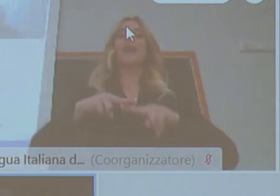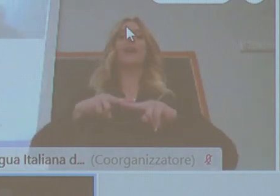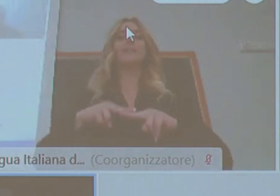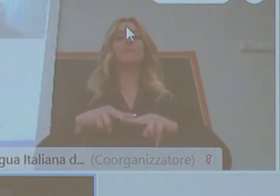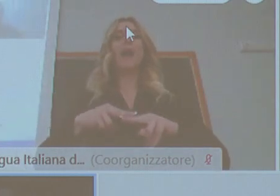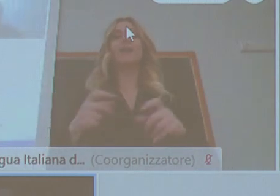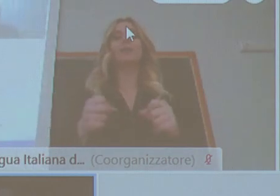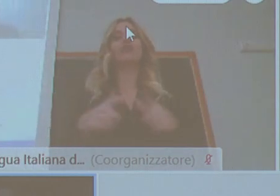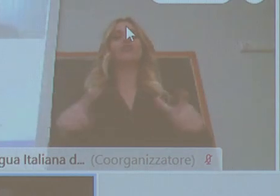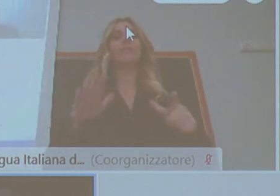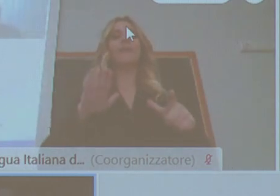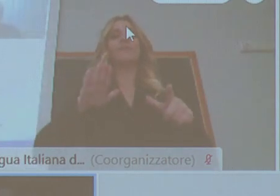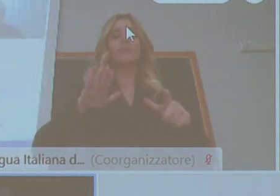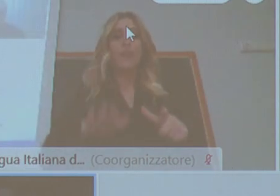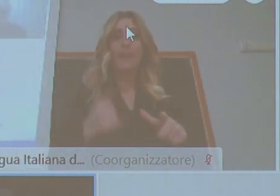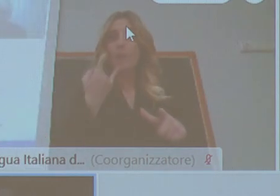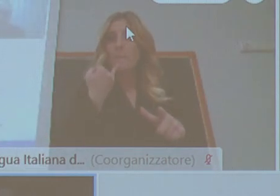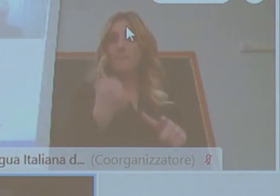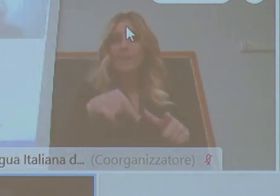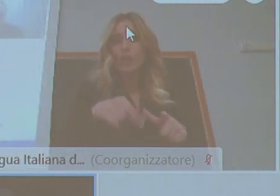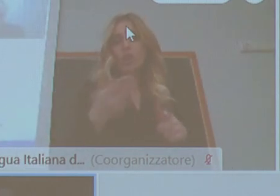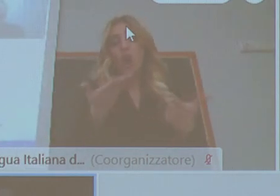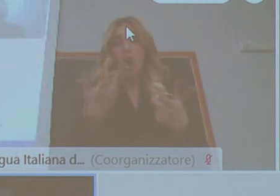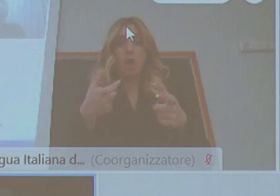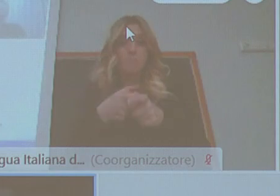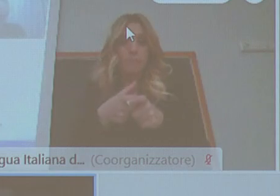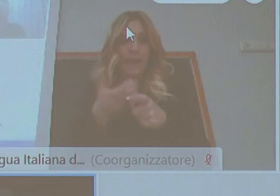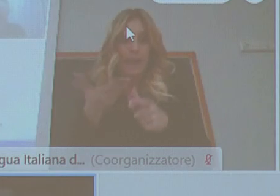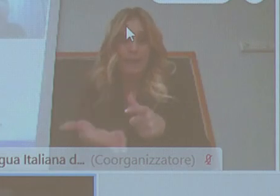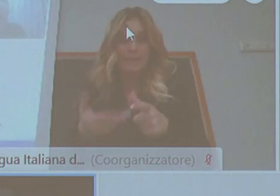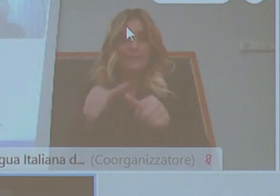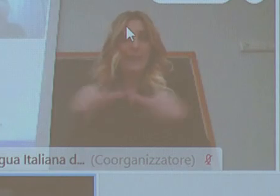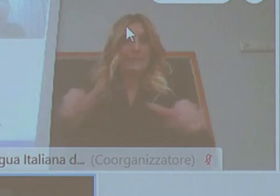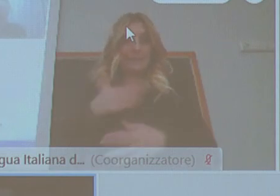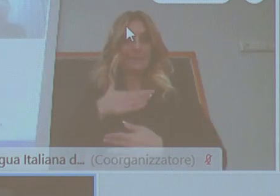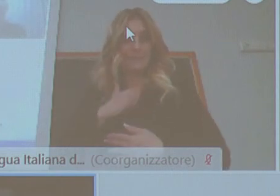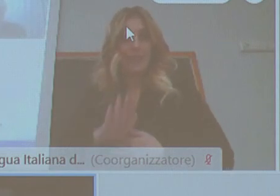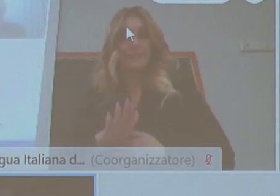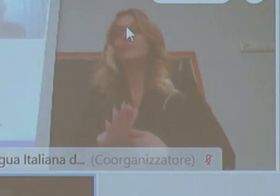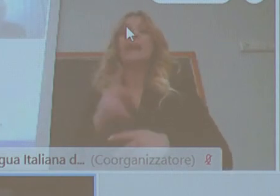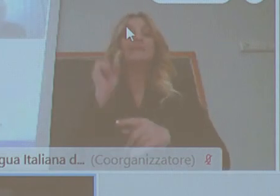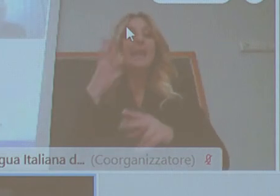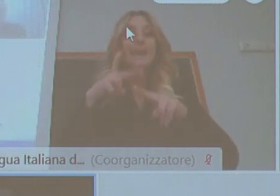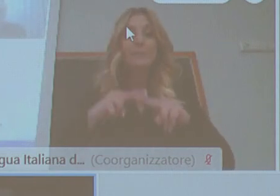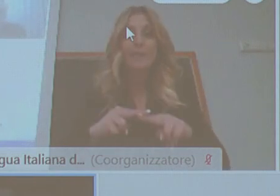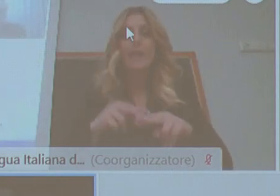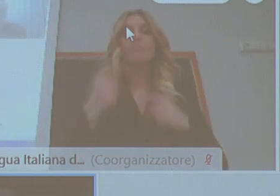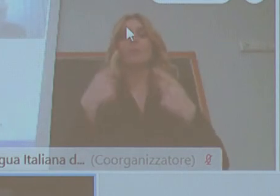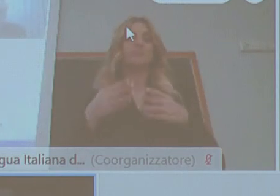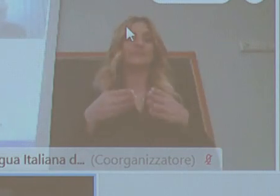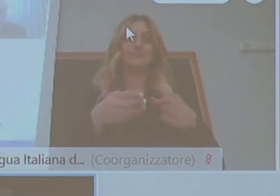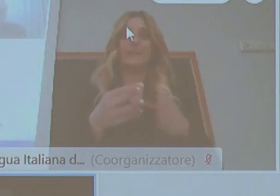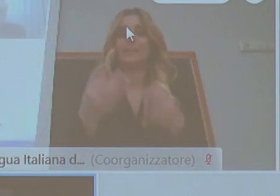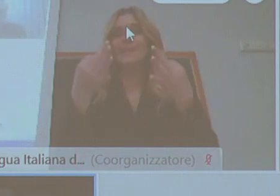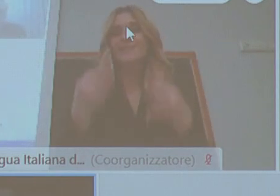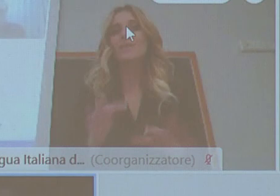piccola città, del nostro piccolo borgo di residenza, eccetera, sicuramente la nostra strada non